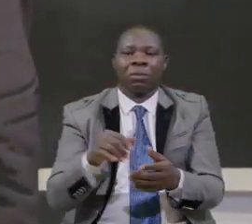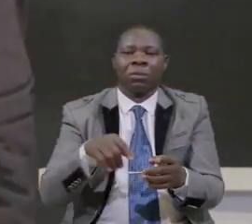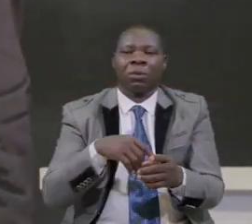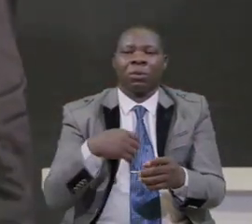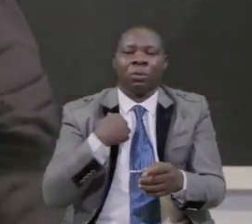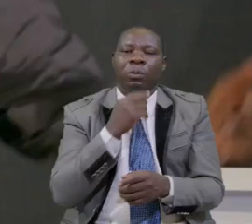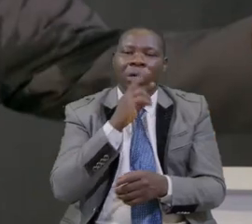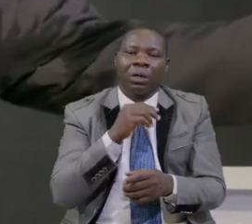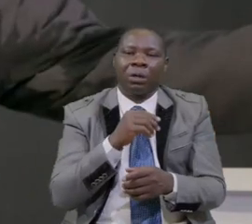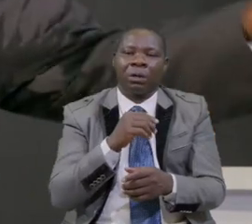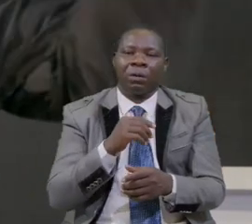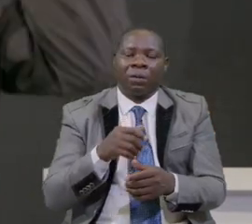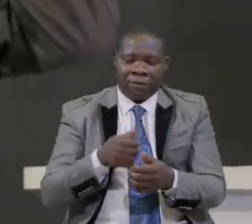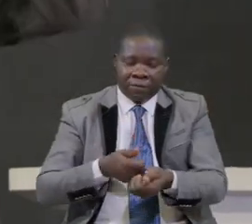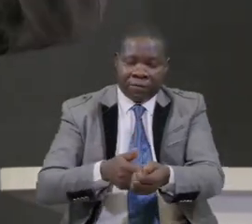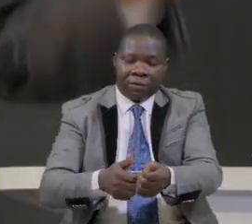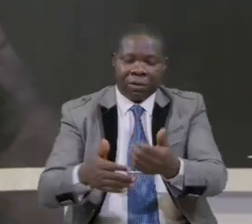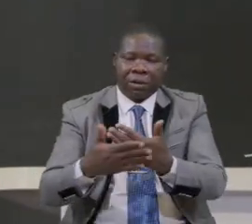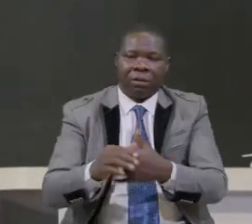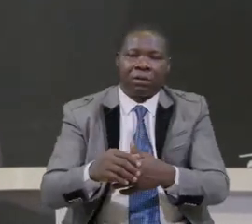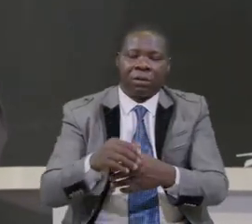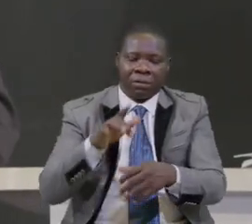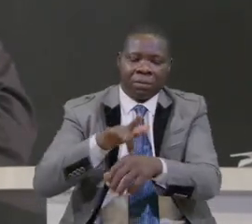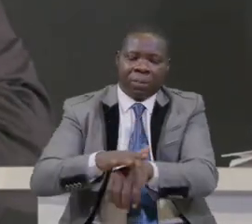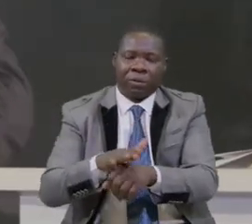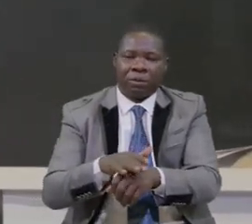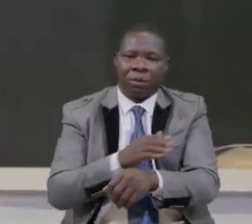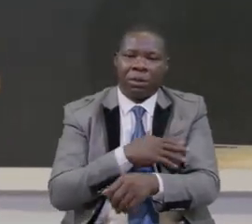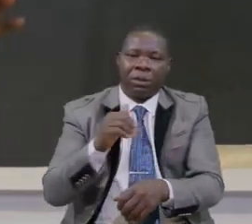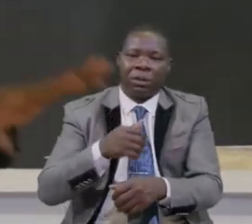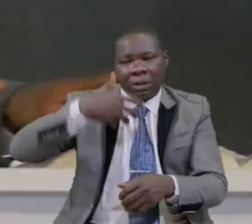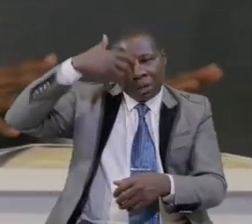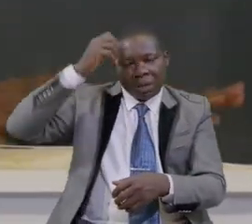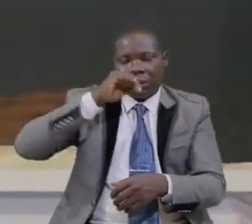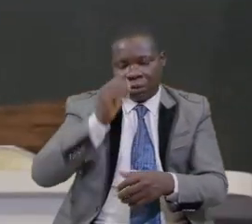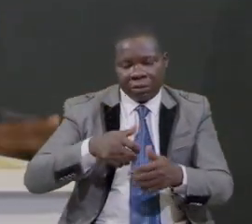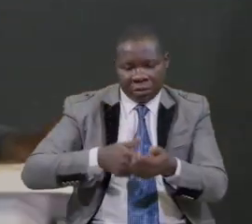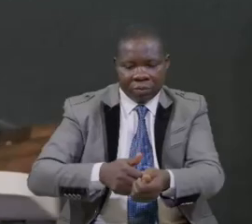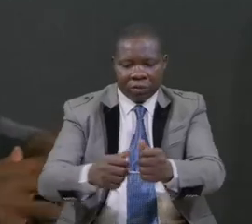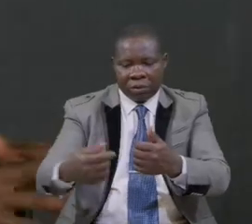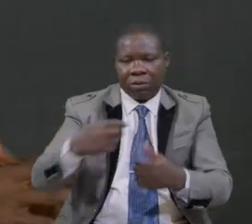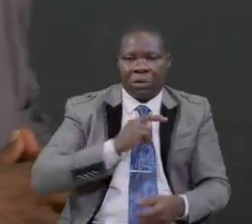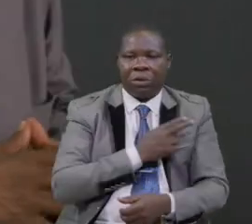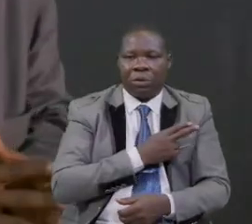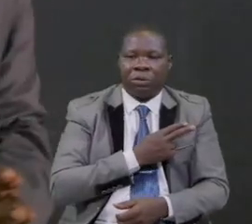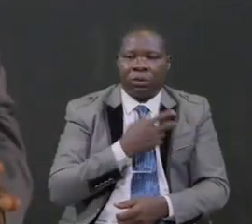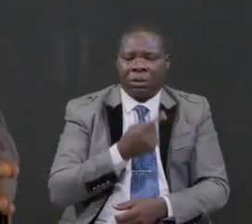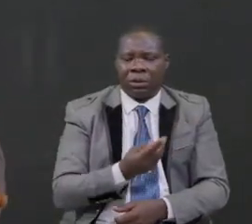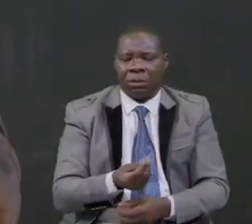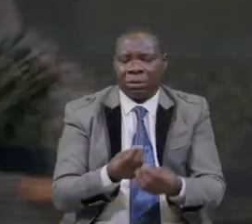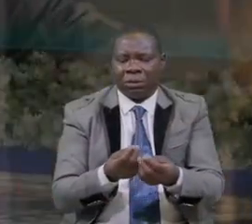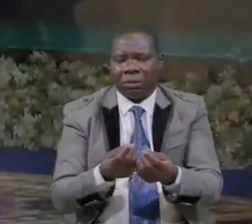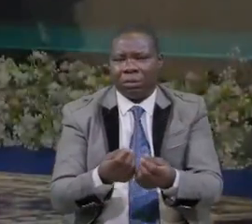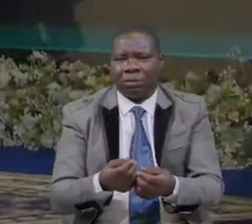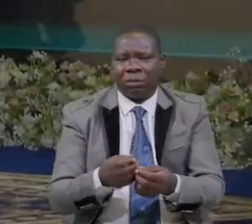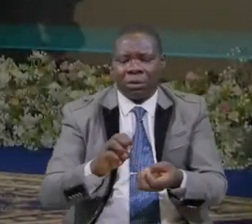Nous chassons les moustiques et les lions nous poursuivent. Il y a des petits problèmes comme les